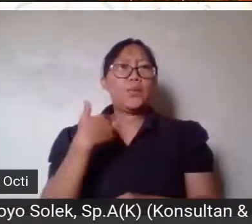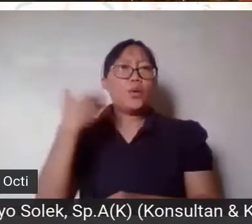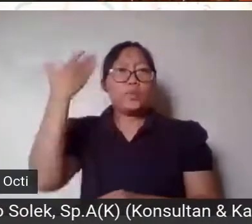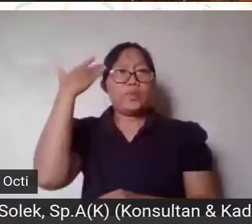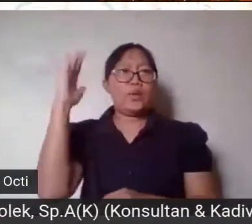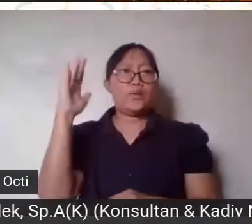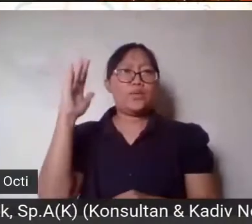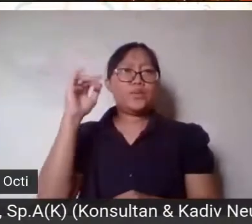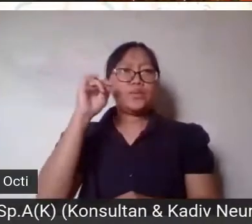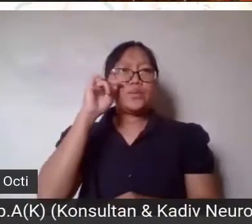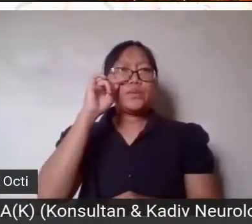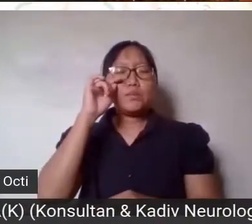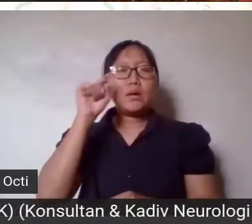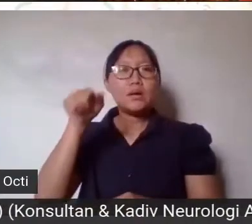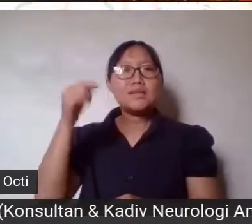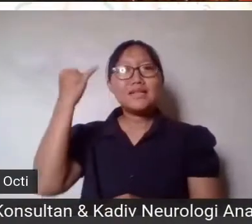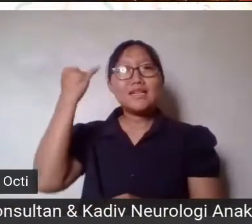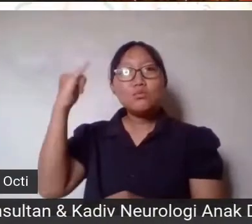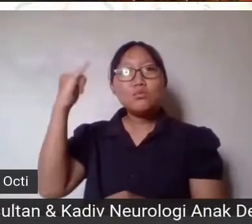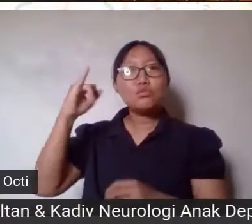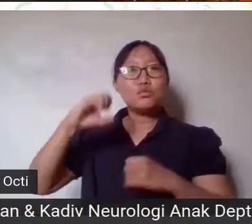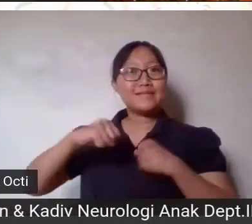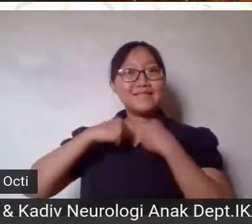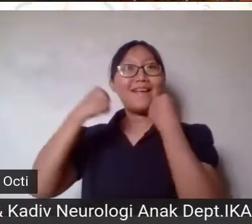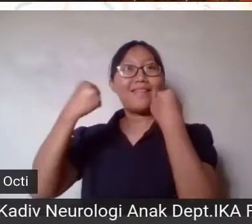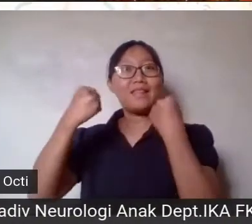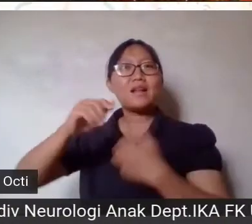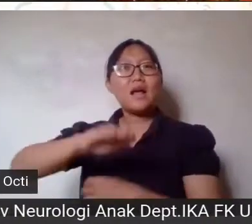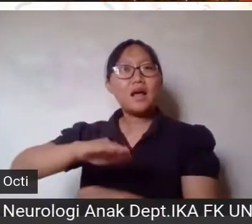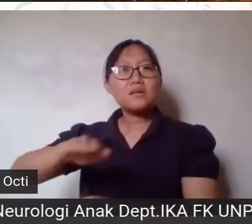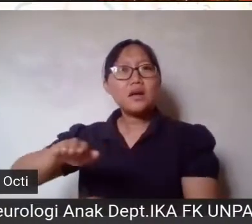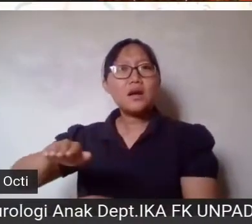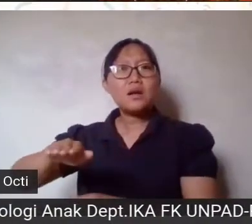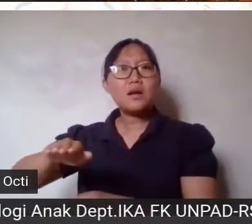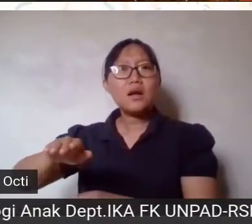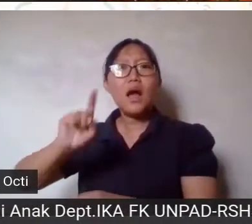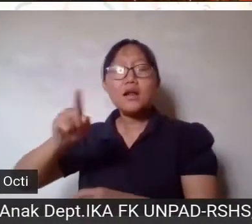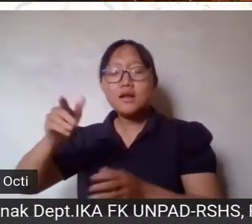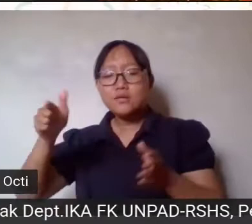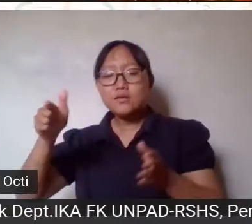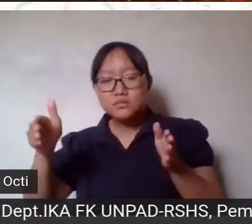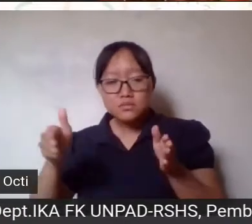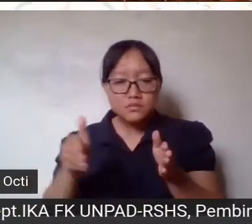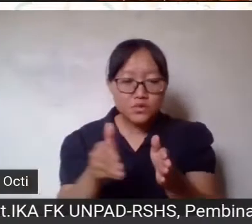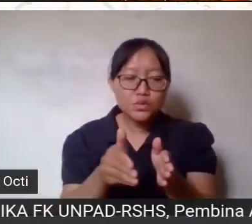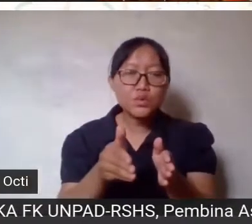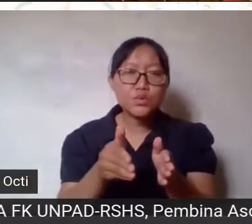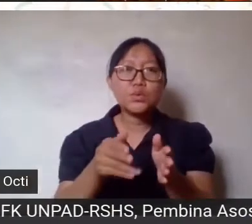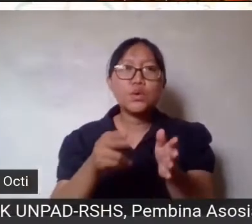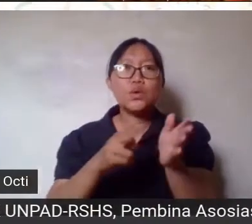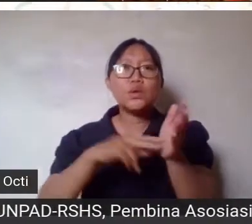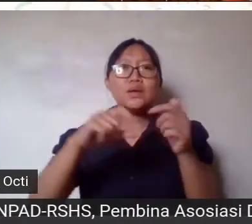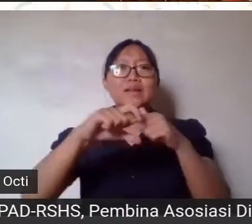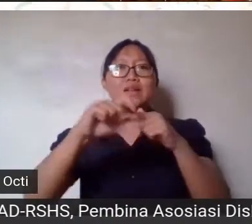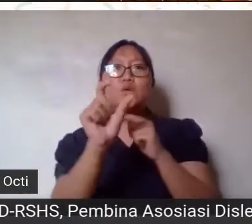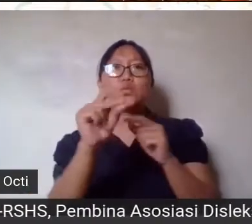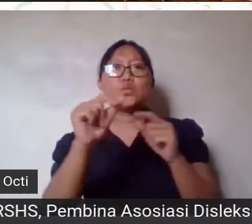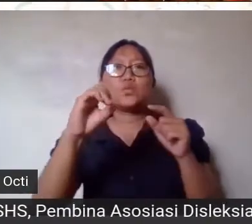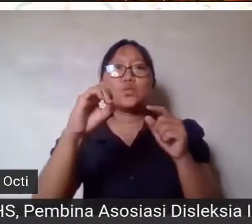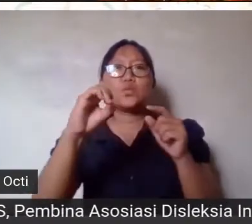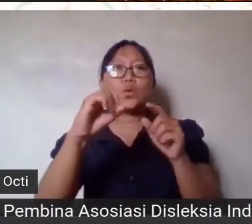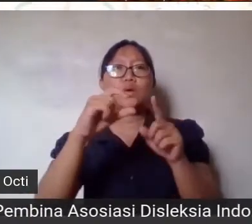juga divisi yang disebut dengan neurodevelopment dan behavioral pediatric. Nah, di area ini